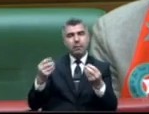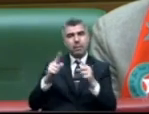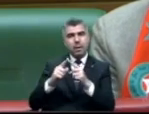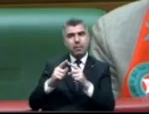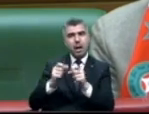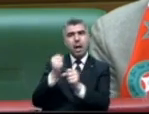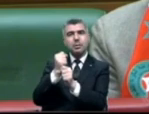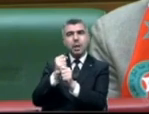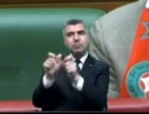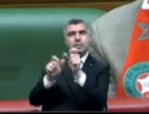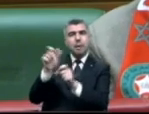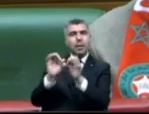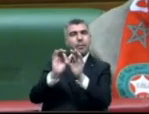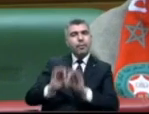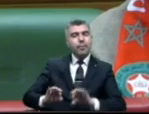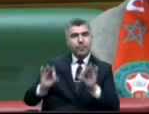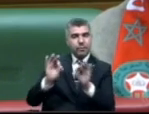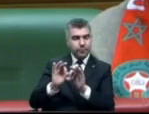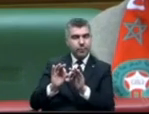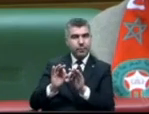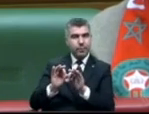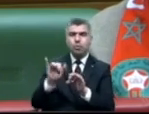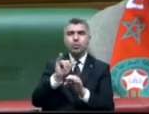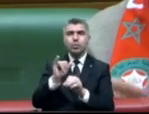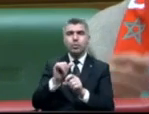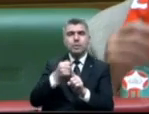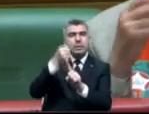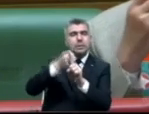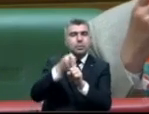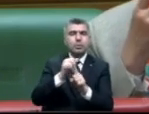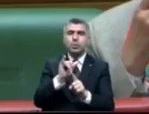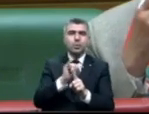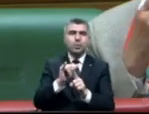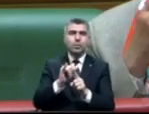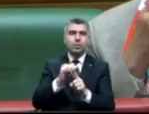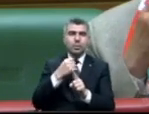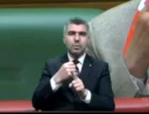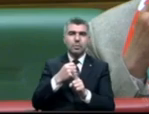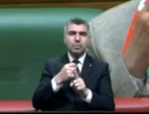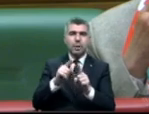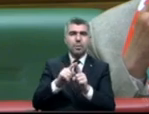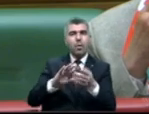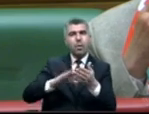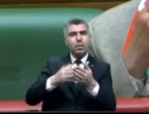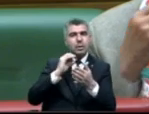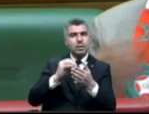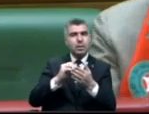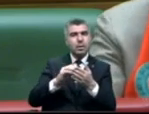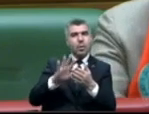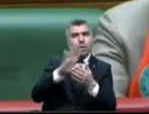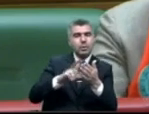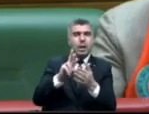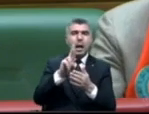برا، وبالتالي الا ما كانش مجهود فاش اش كتنتظروا؟ اش كننتظروا حنا منكم؟ حتى حنا غادي نهزوا الحويجات ديالنا وغادي نجيو لحداكم